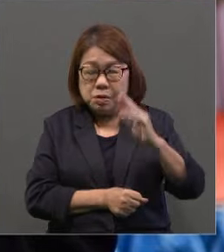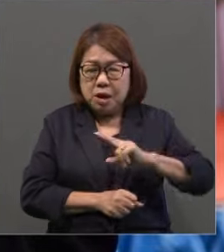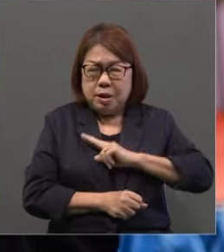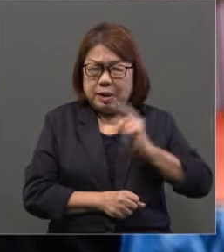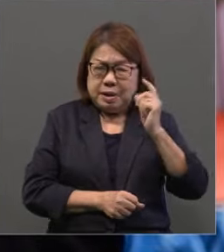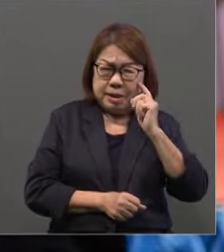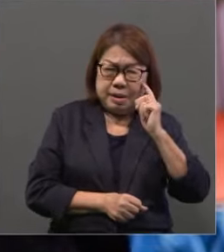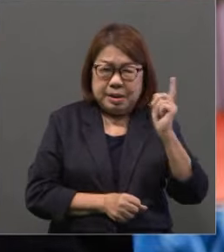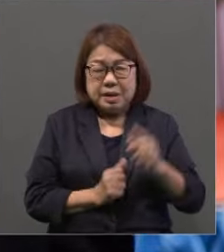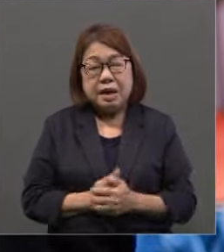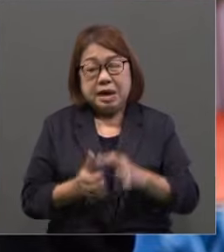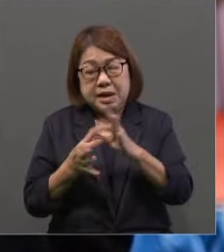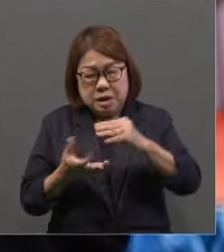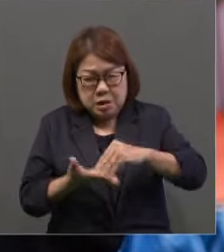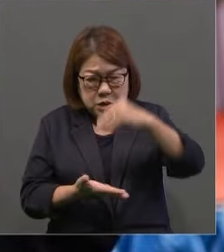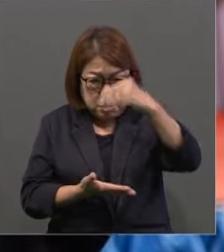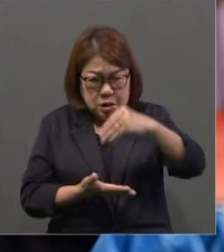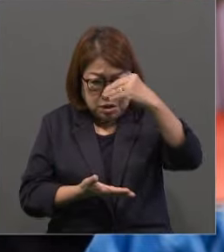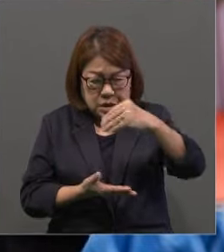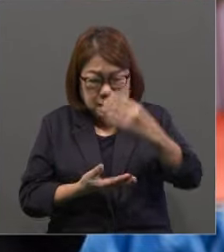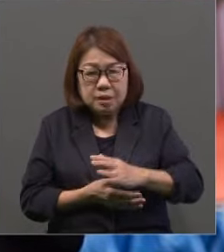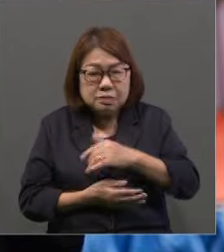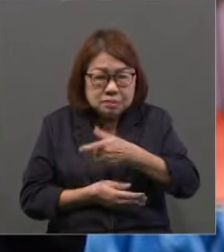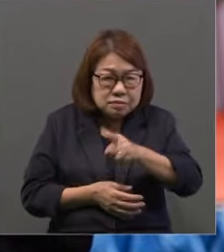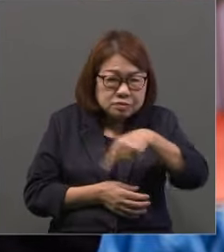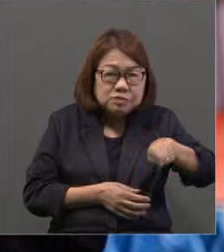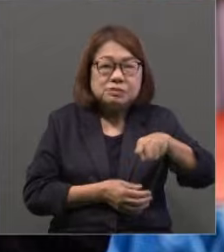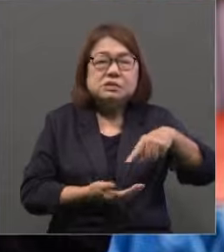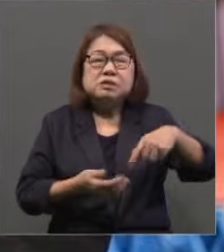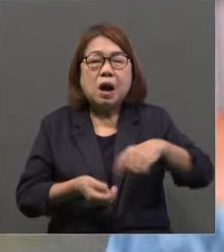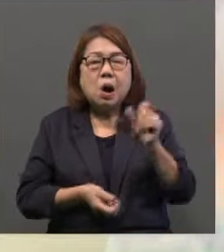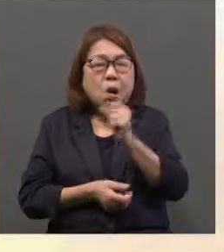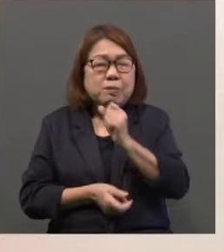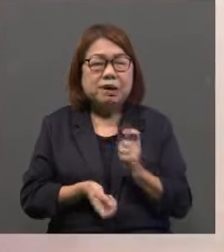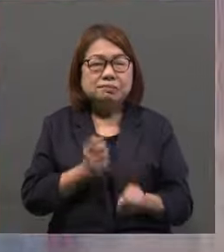อกจากจะเรื่องของงานวิชาการแล้วยังเป็นเรื่องของดนตรีครับผม